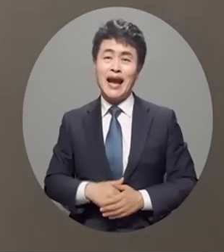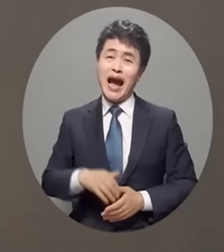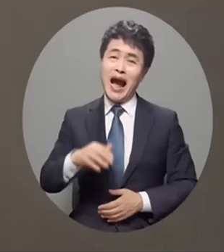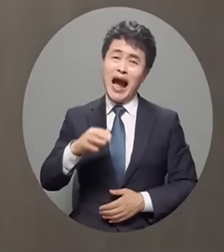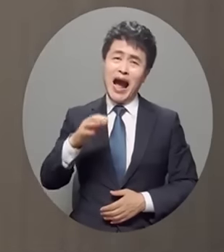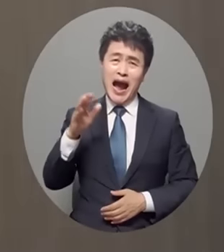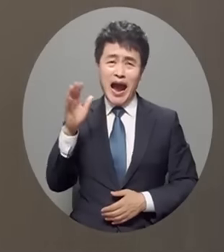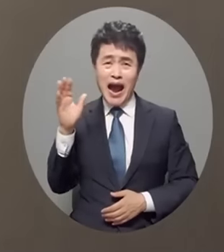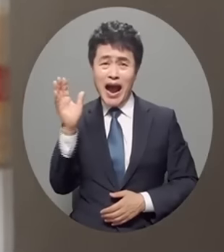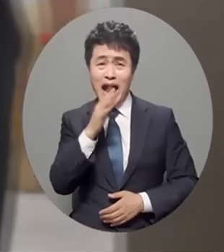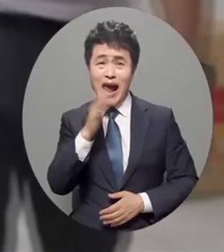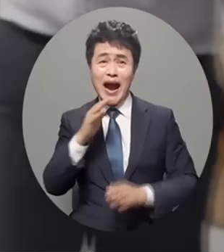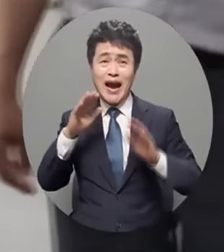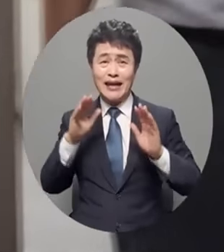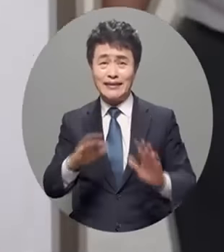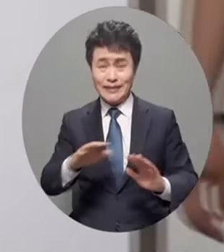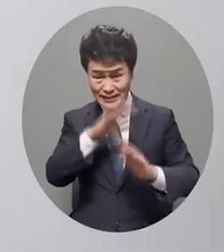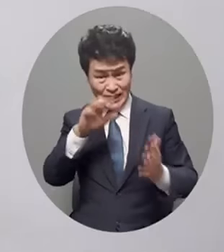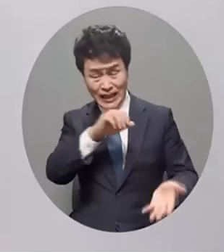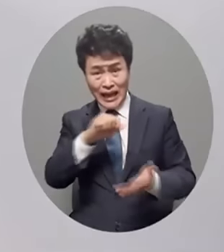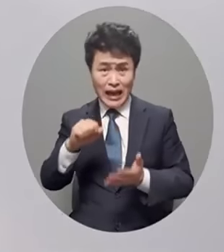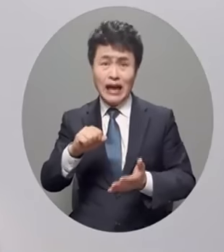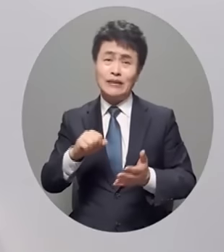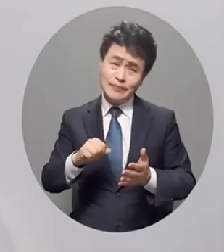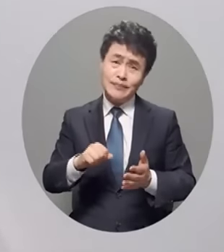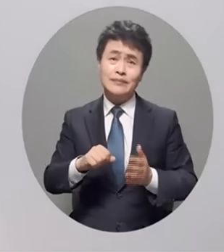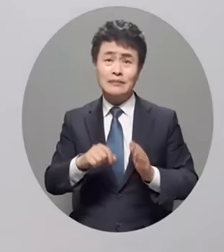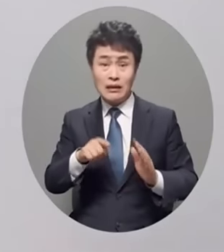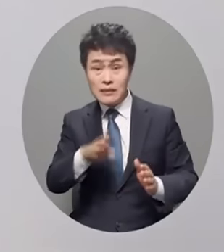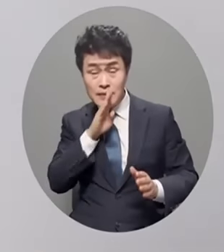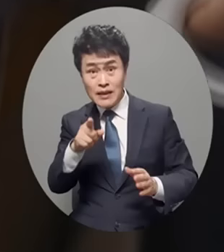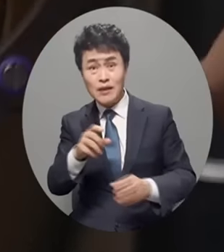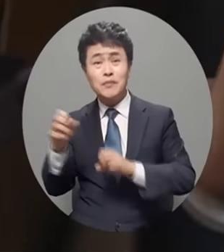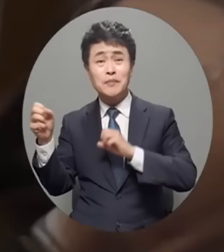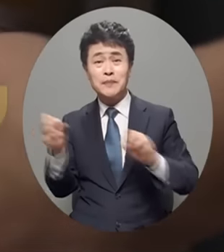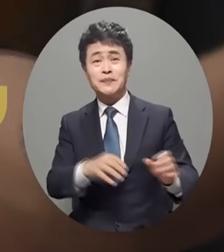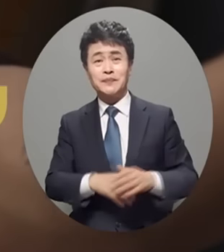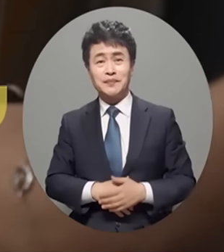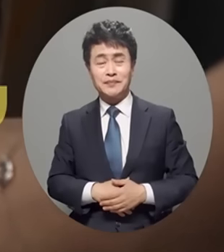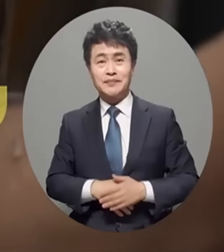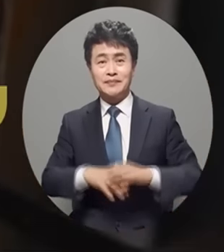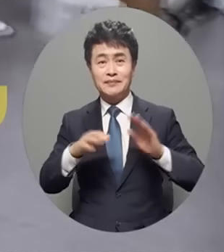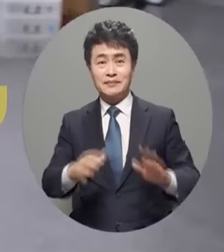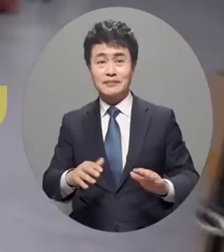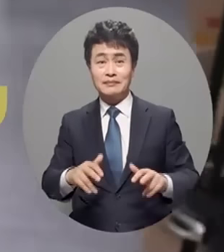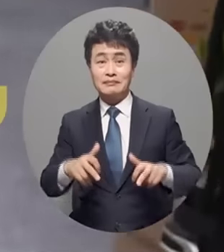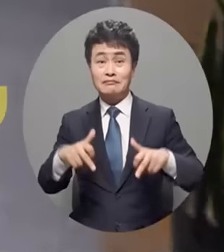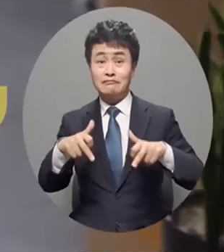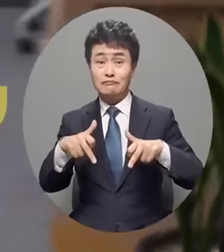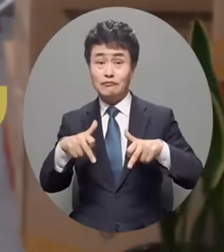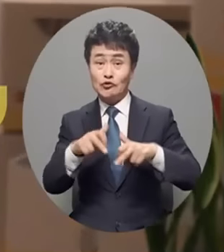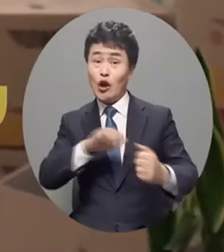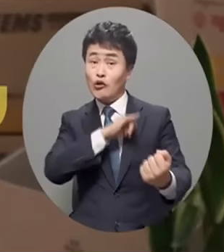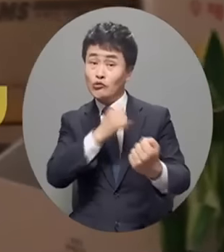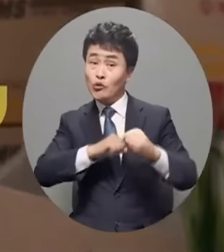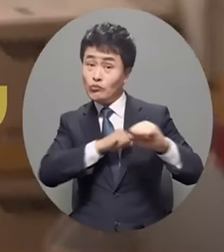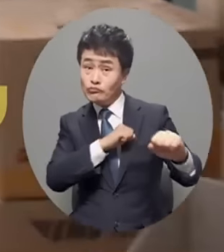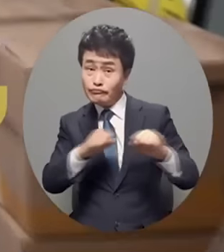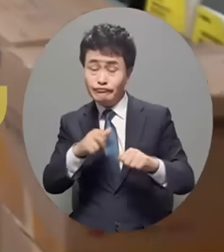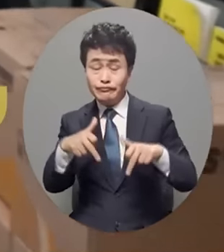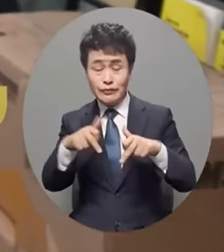아, 너무 싶어요. 쓸 수 있는 것도 있으니까요. 진짜로 버리셔야 됩니다. 네. 장애인권 운동을 했었고 넌